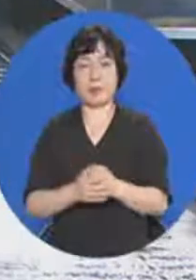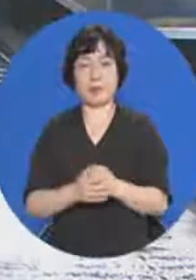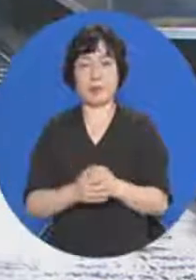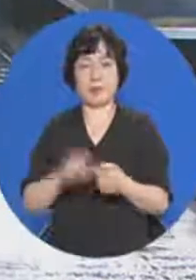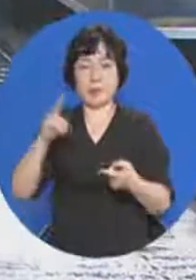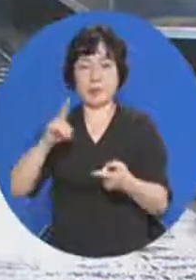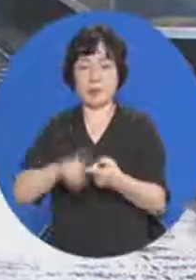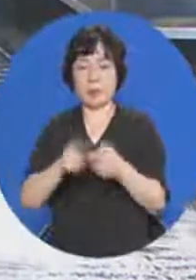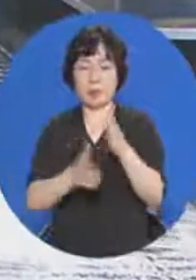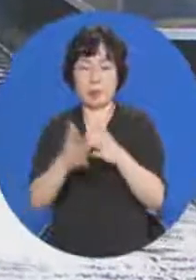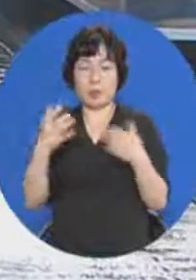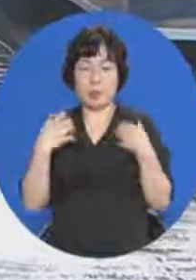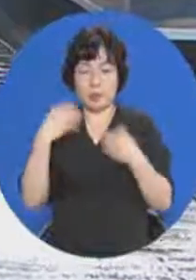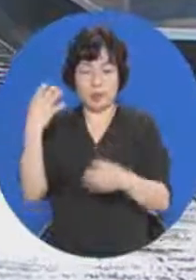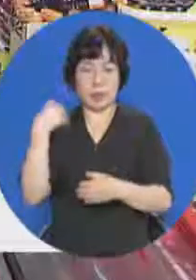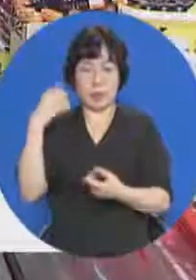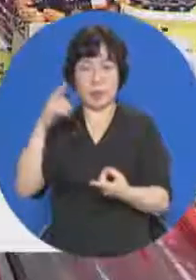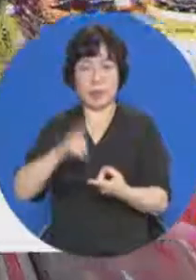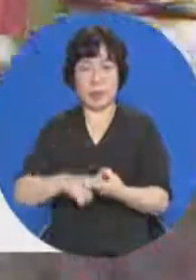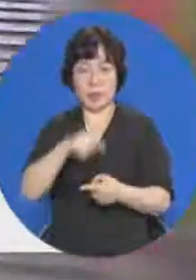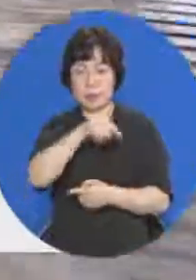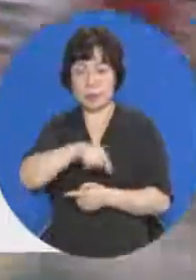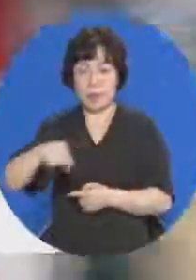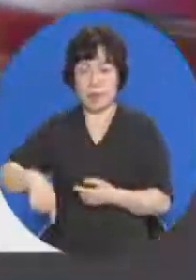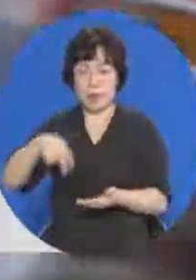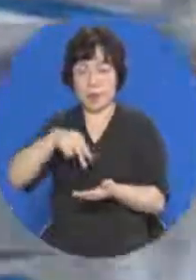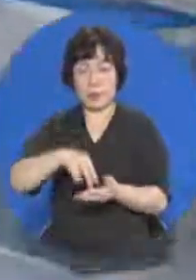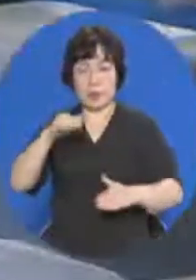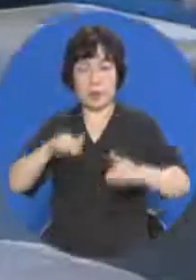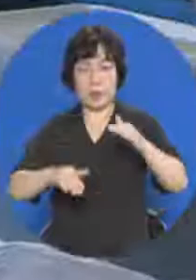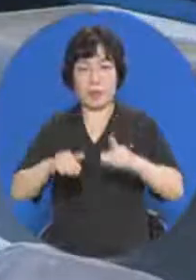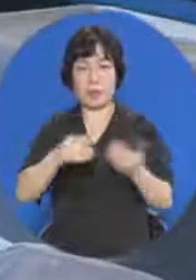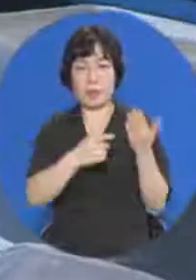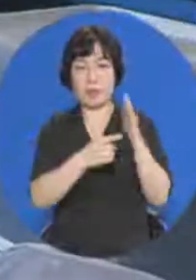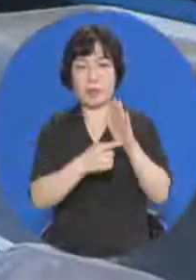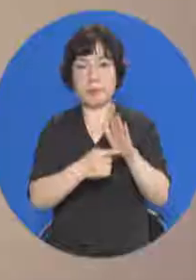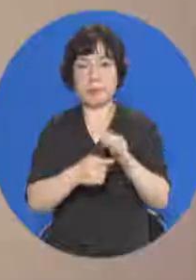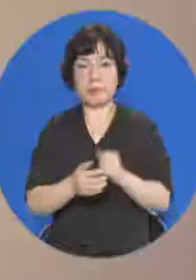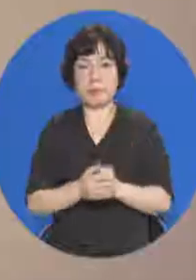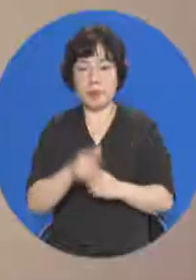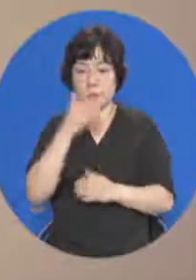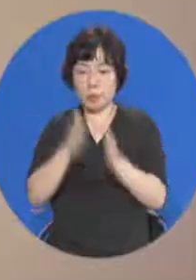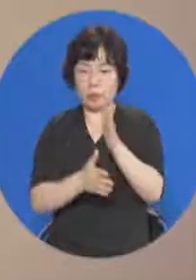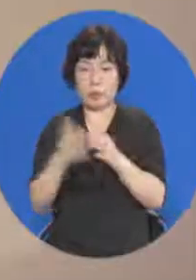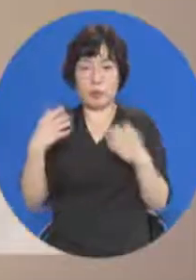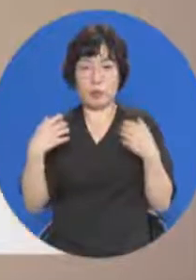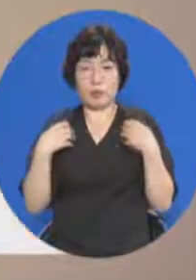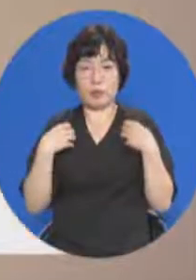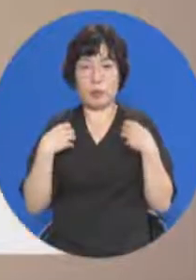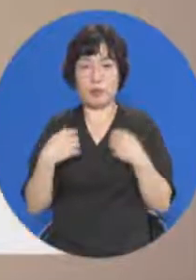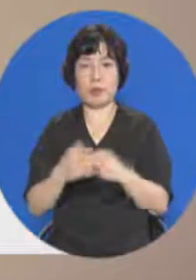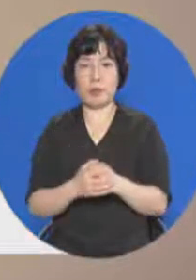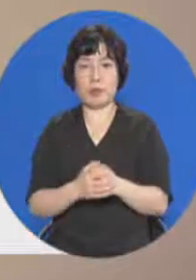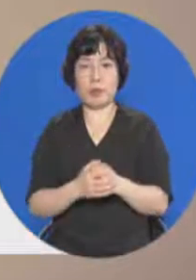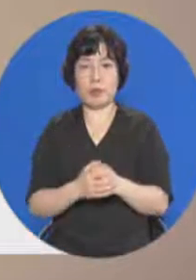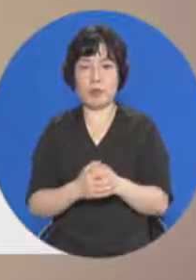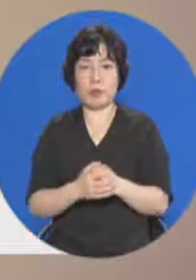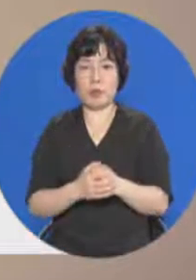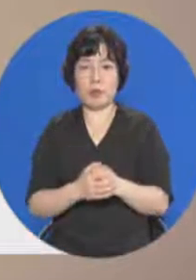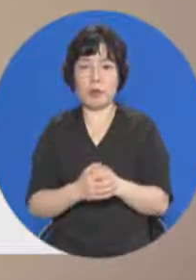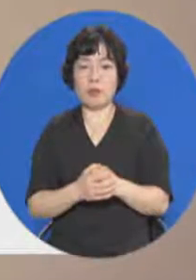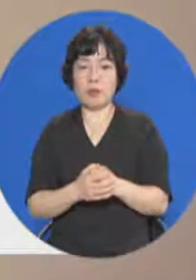이에 대한 여수시의 책임론을 두고도 양측의 시각은 극명하게 갈렸습니다. 여수시도